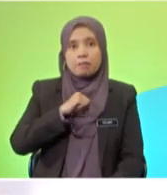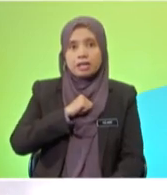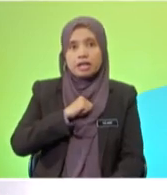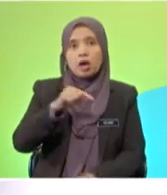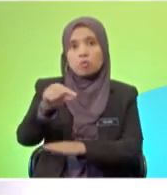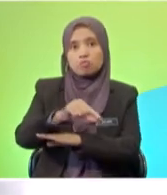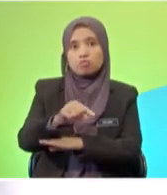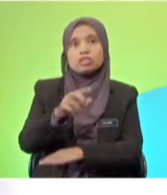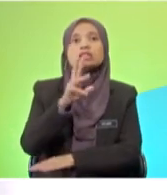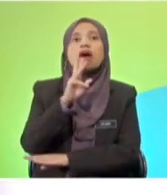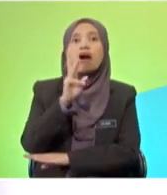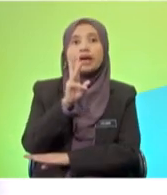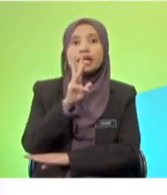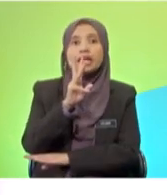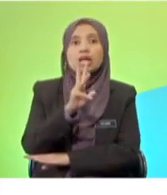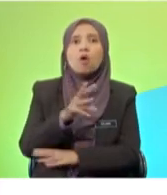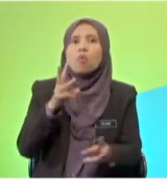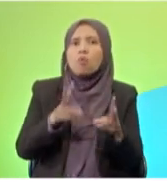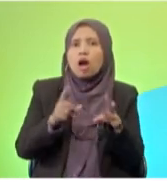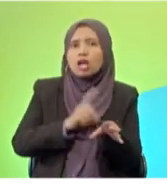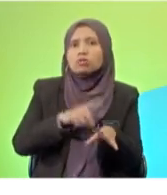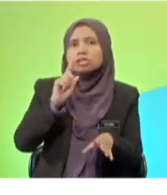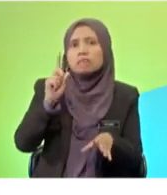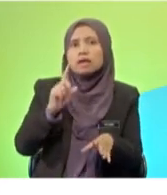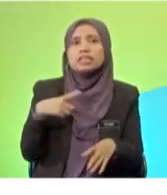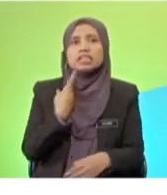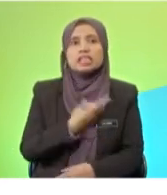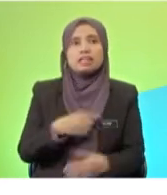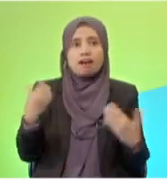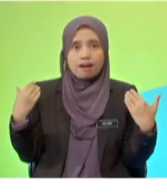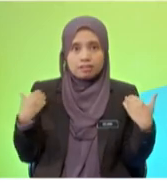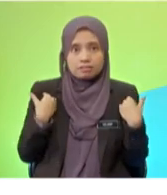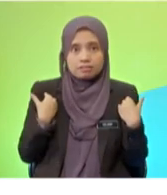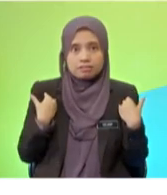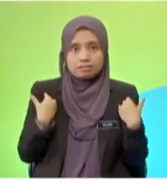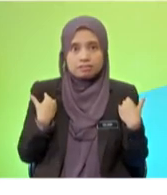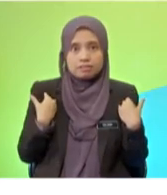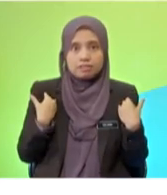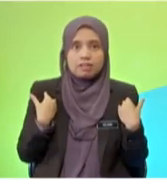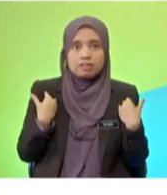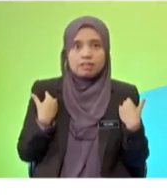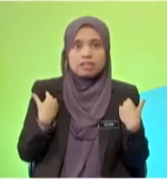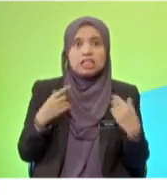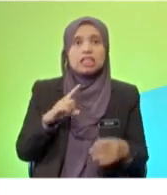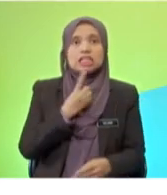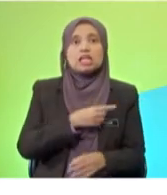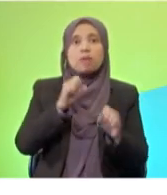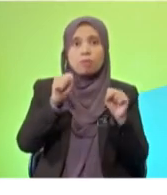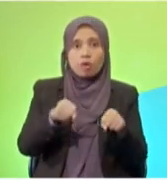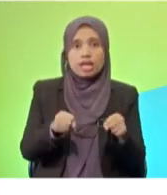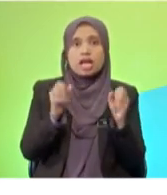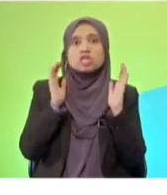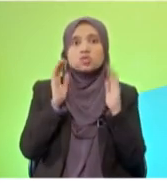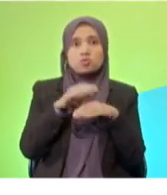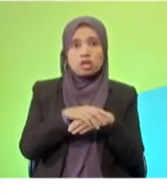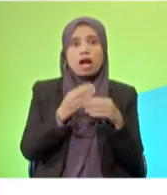oleh yang demikian walaupun di mana murid-murid berada di mana murid-murid adil kita boleh Salat